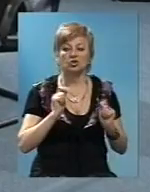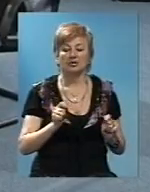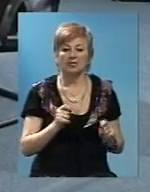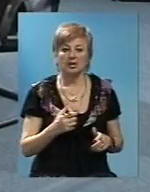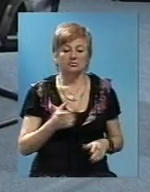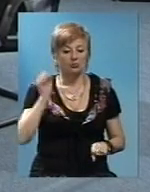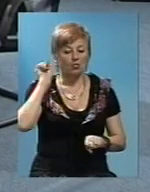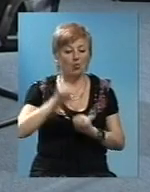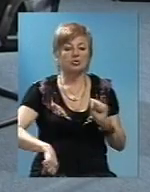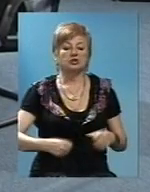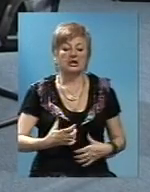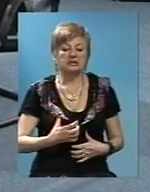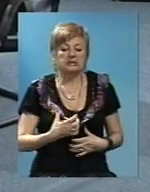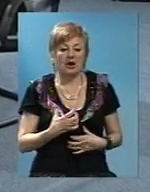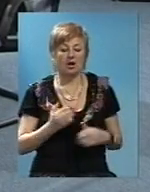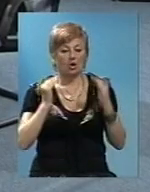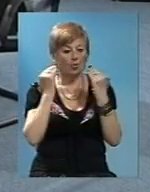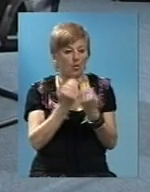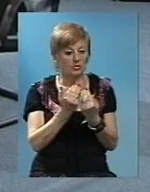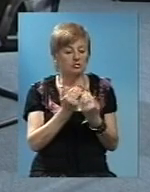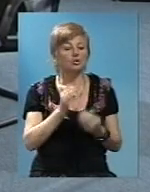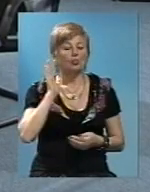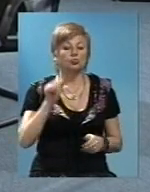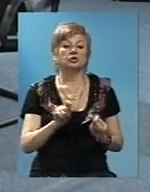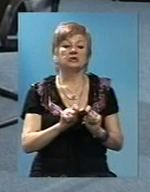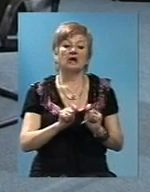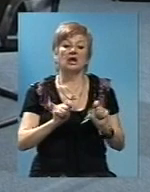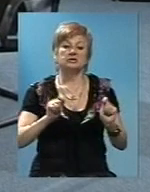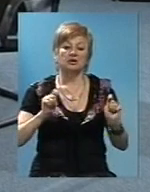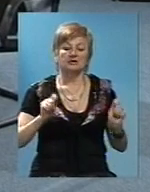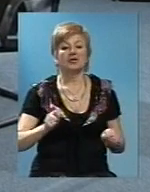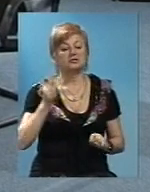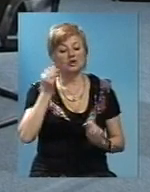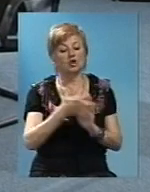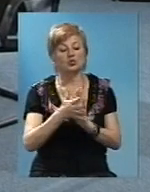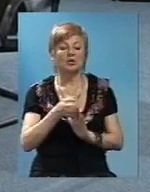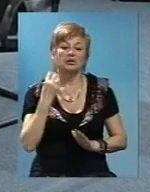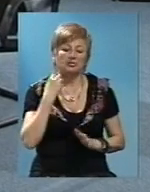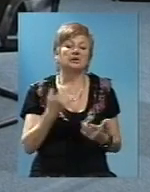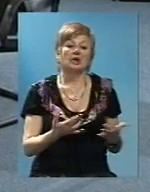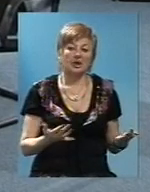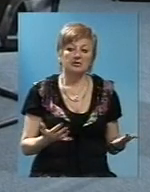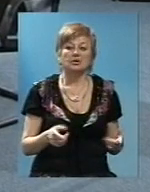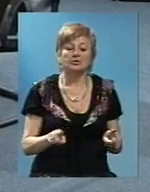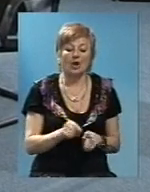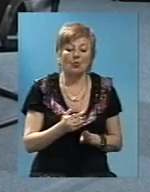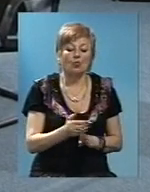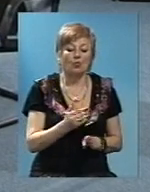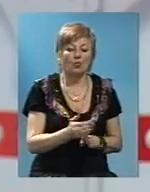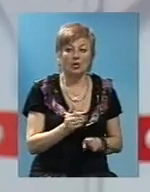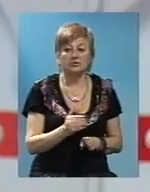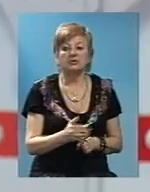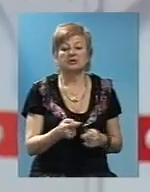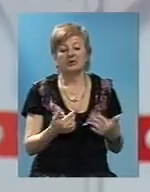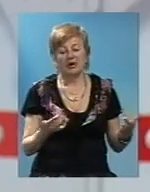буде долати свої комплекси, і тоді вона буде розкриватися і вивчати в тому числі і англійську, і будь-які інші предмети. І так потихеньку ми почали